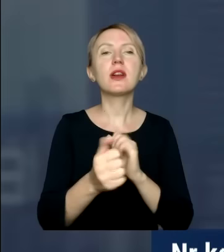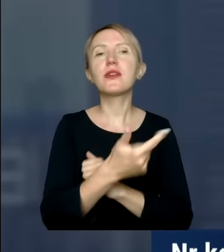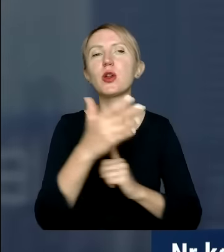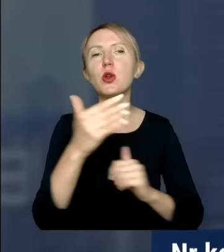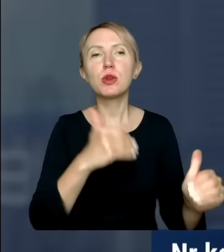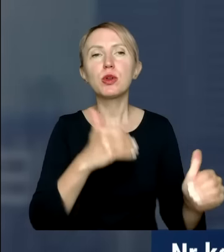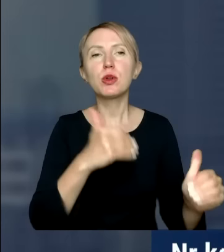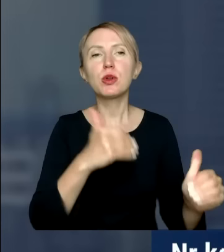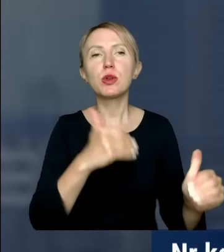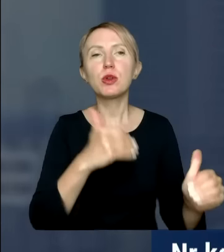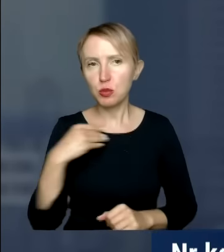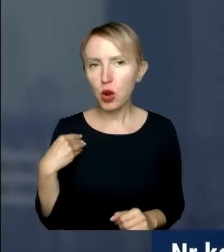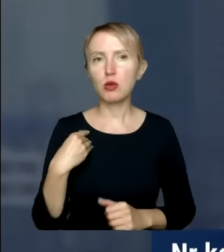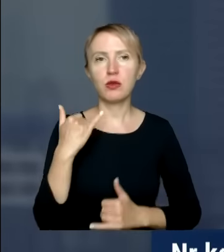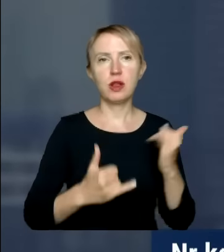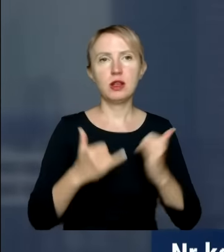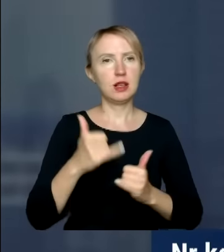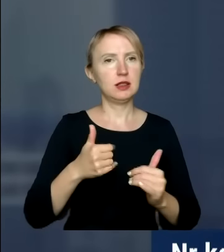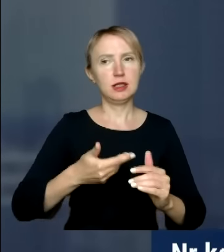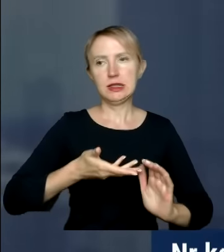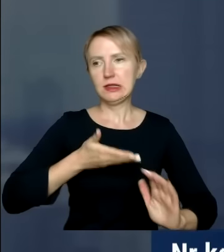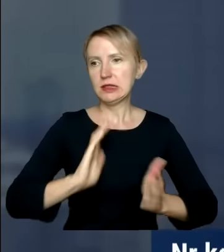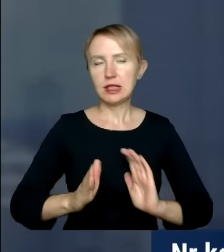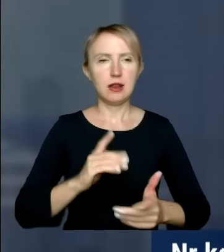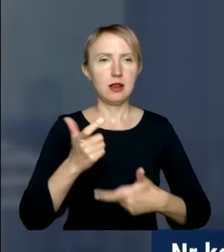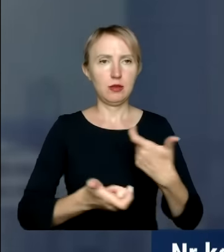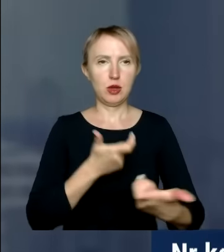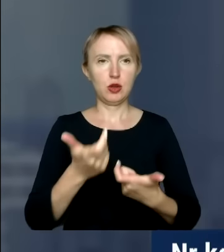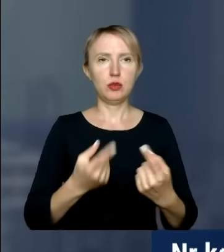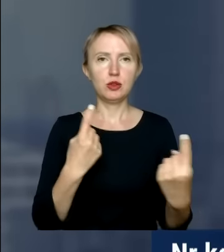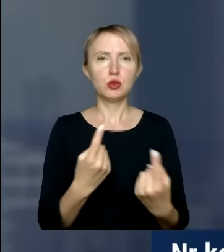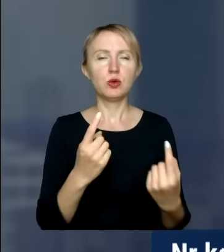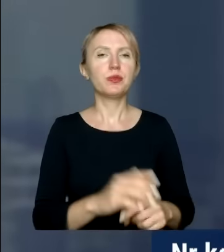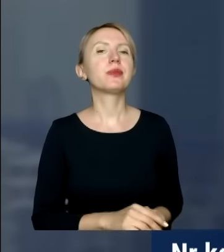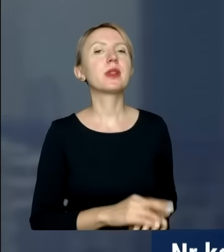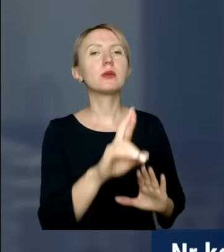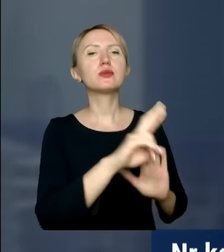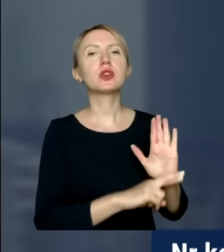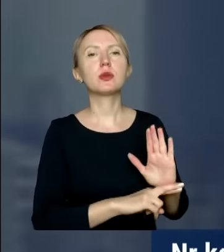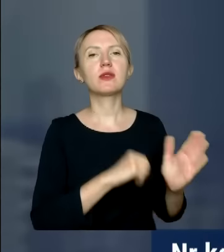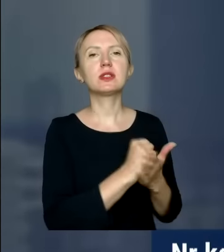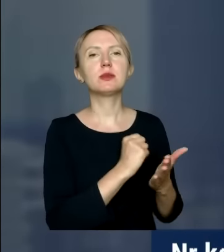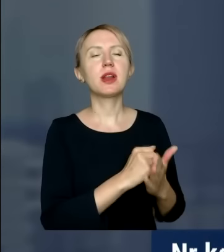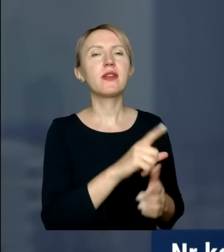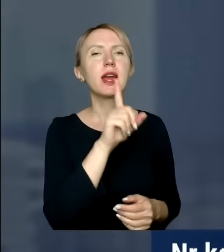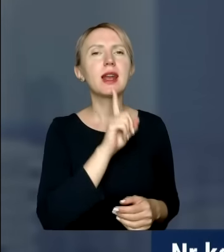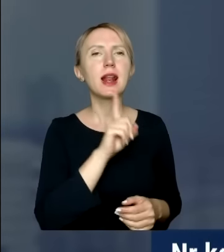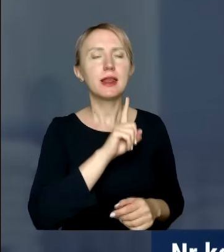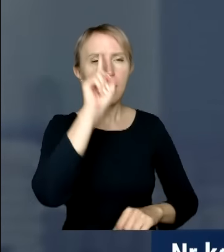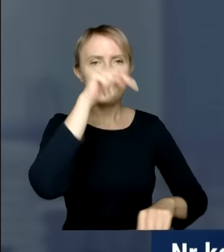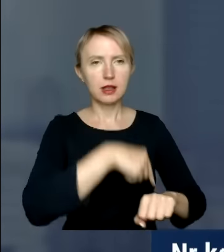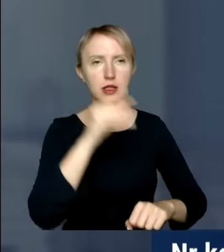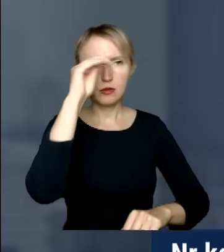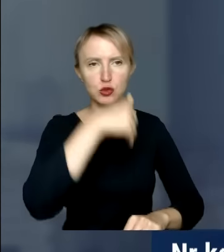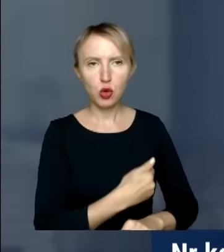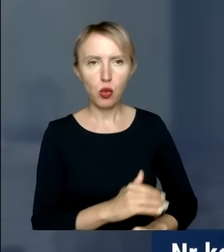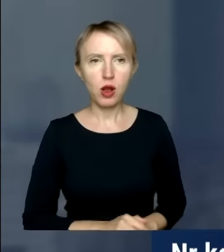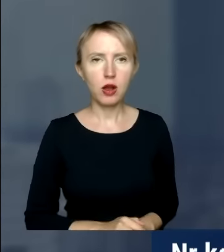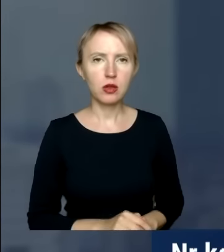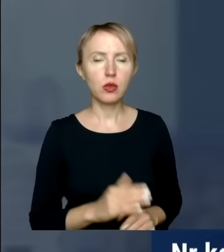to chciałam pan Panów zapytać jeszcze o jedną rzecz bo rozporządzenie w sprawie religii w szkołach ma być od